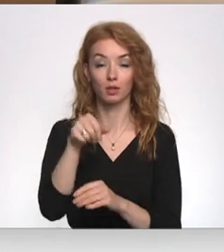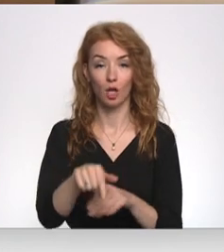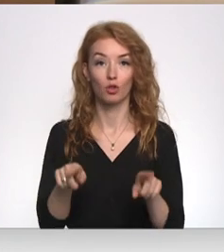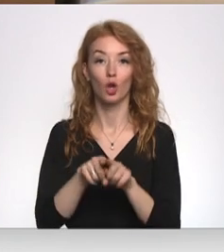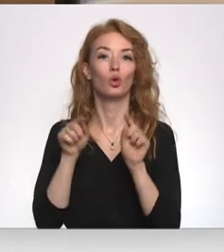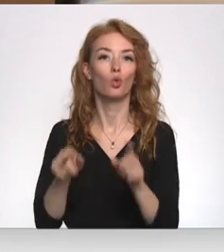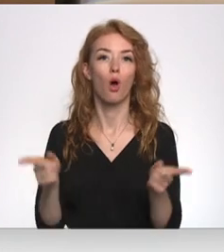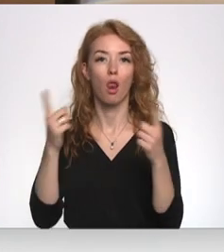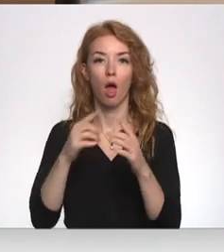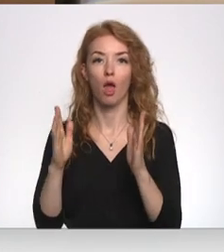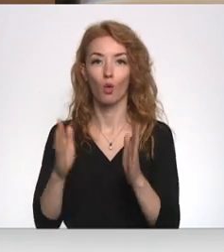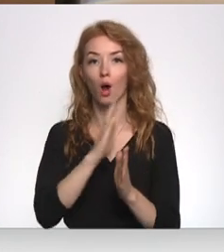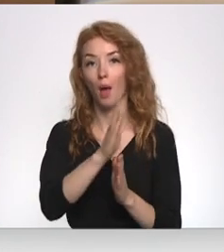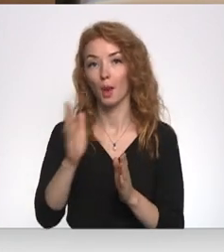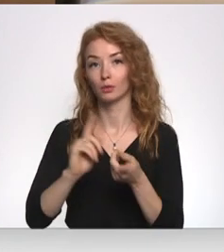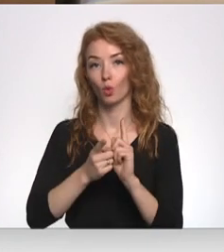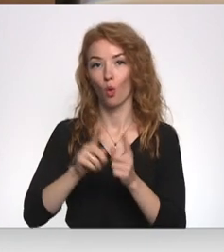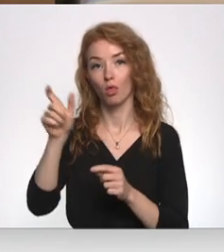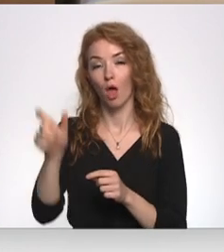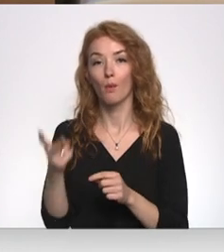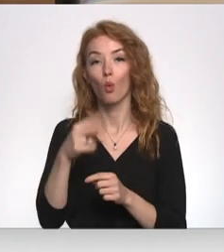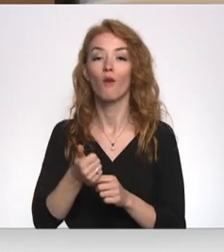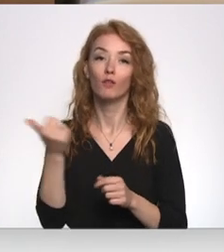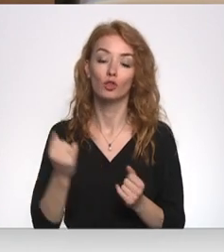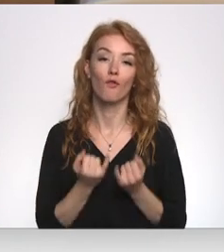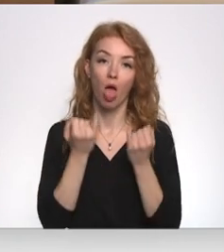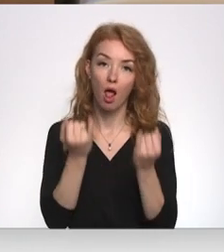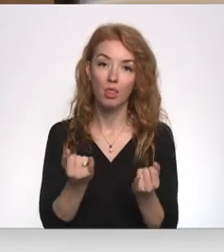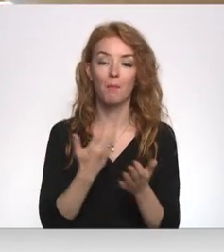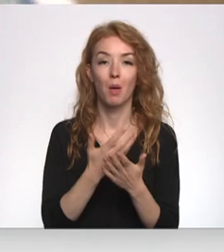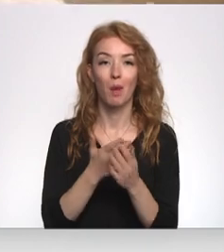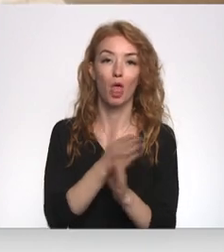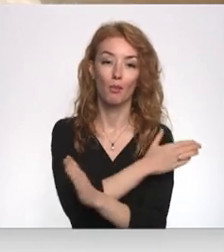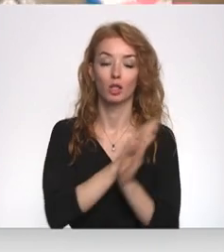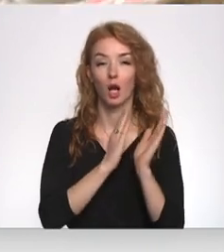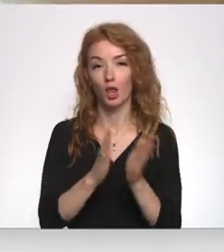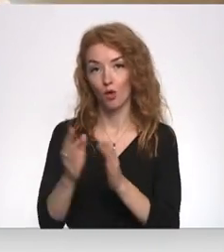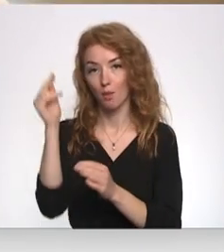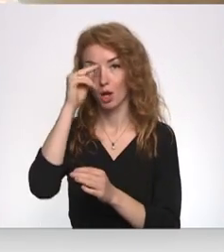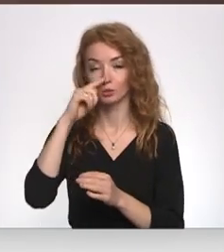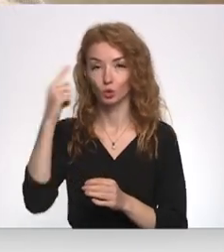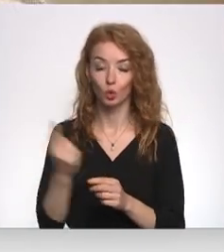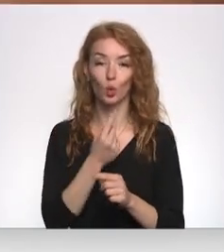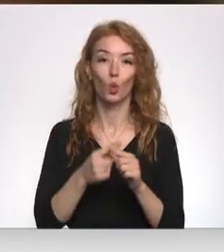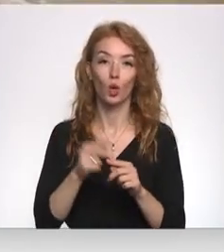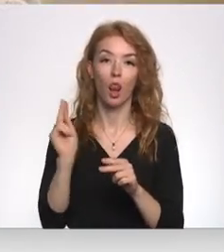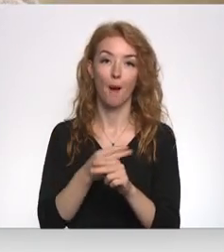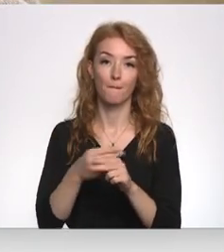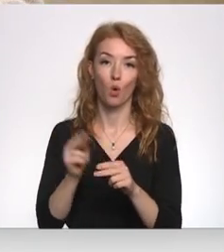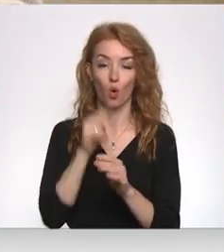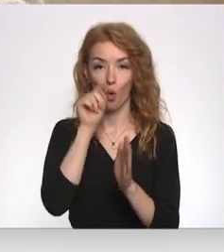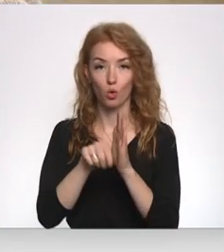to laiku katram skolotājam, ko viņš velta gatavojoties mācību stundām un labojot skolēnu